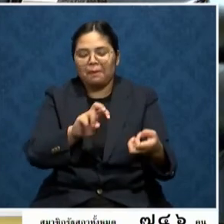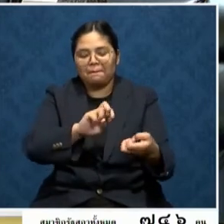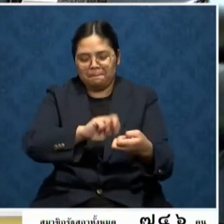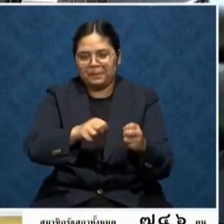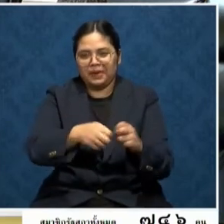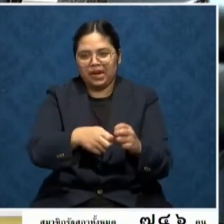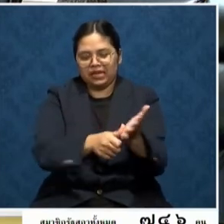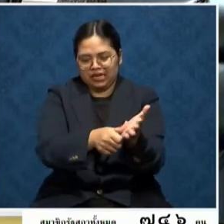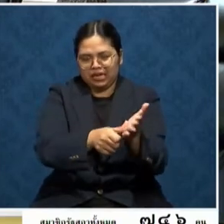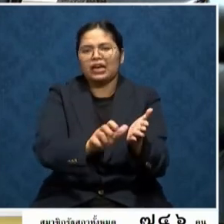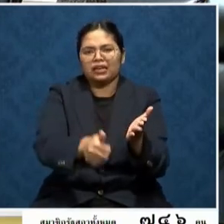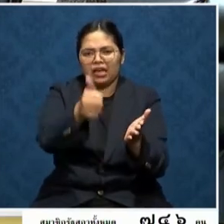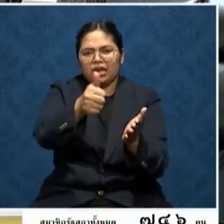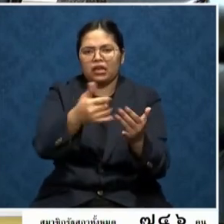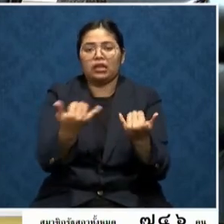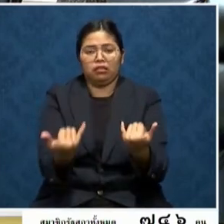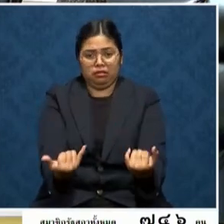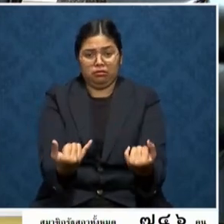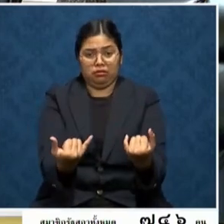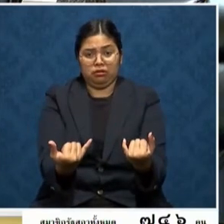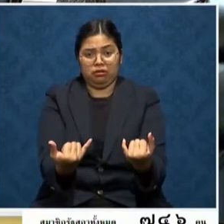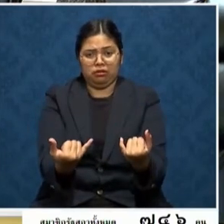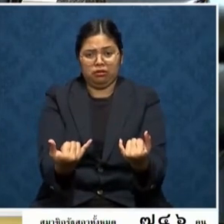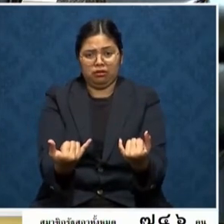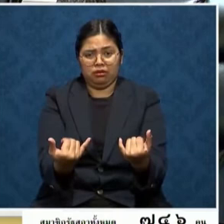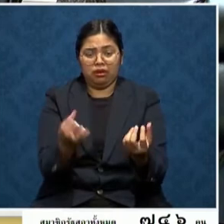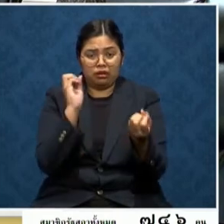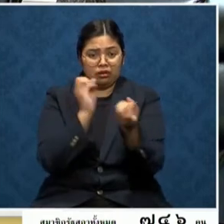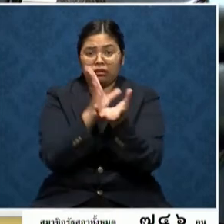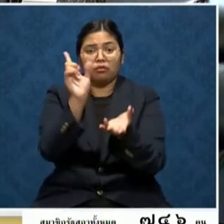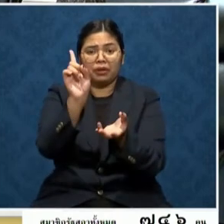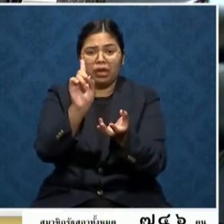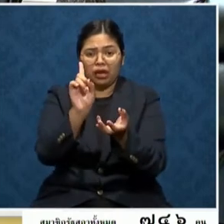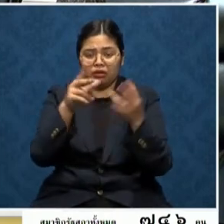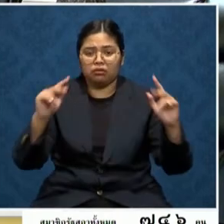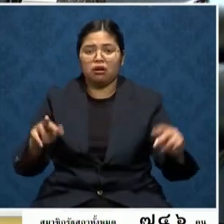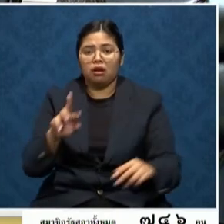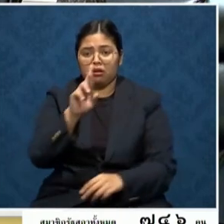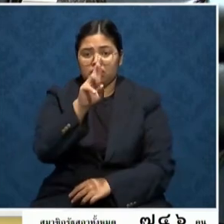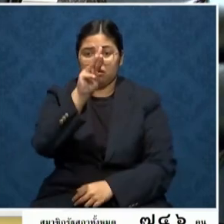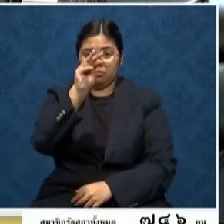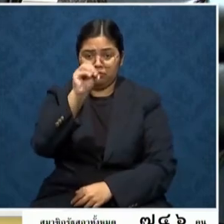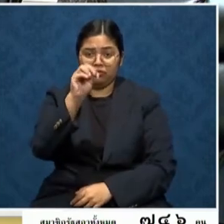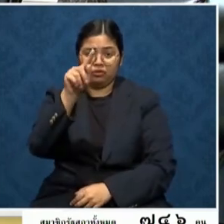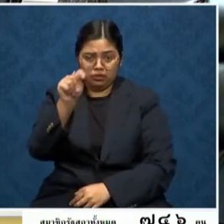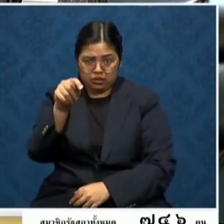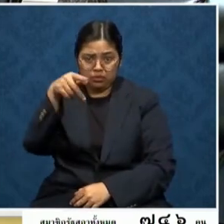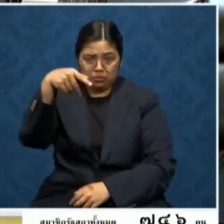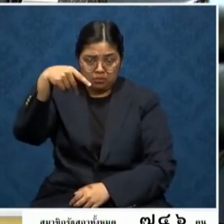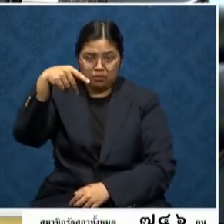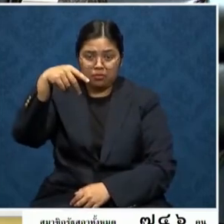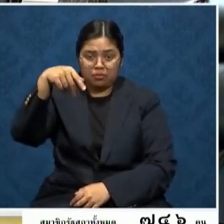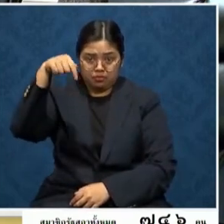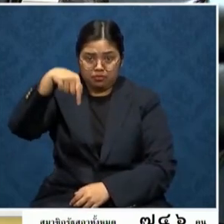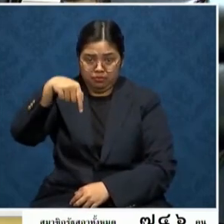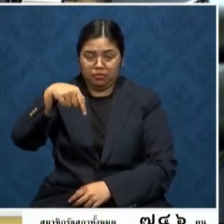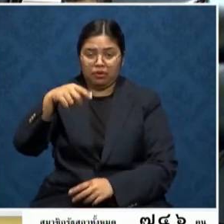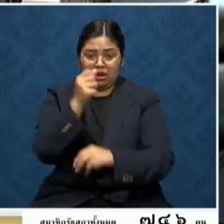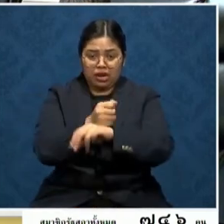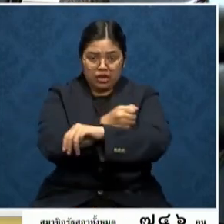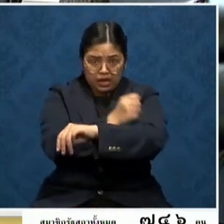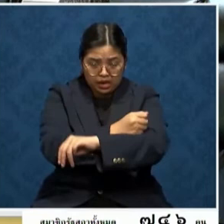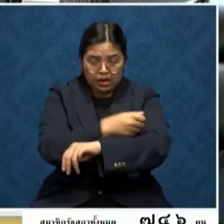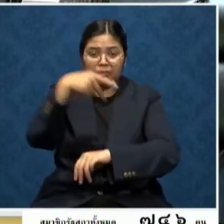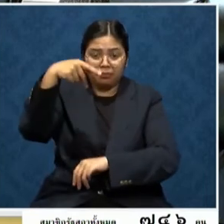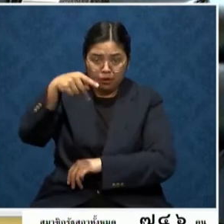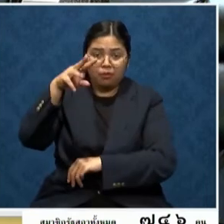แต่ปัจจุบันเกิดอะไรขึ้นรู้ไหมคะรัฐมนตรีแรงงานนะคะรัฐมนตรีพม.และท่านนายกรัฐมนตรีตอนนี้ไม่อยู่สักท่านแล้วนะคะปั